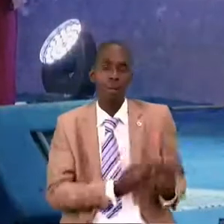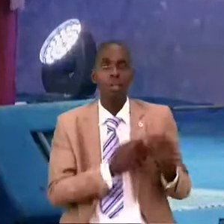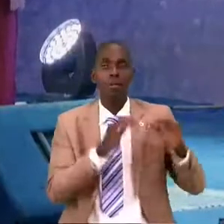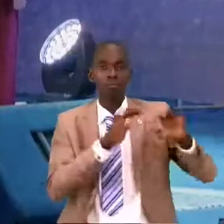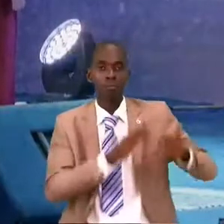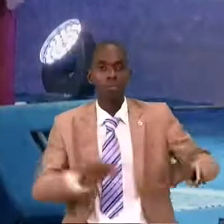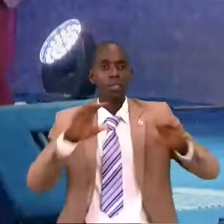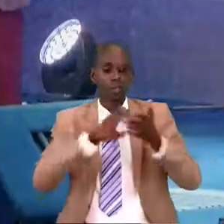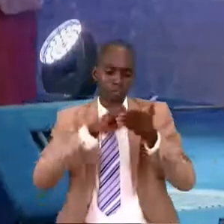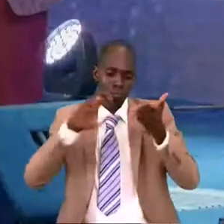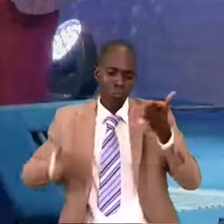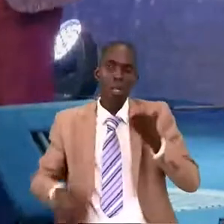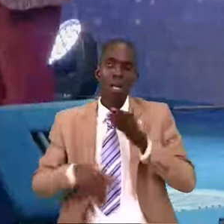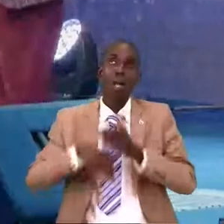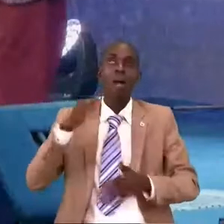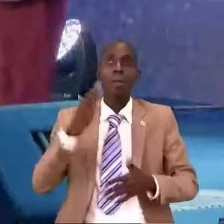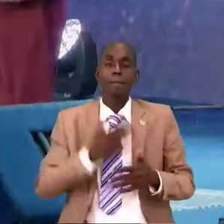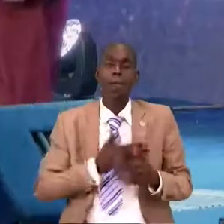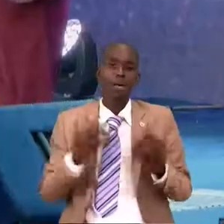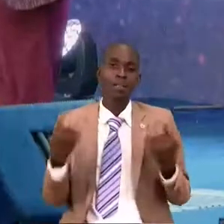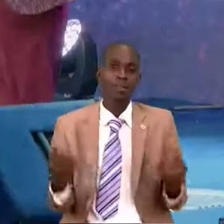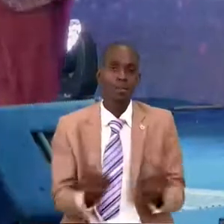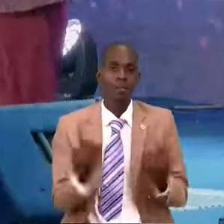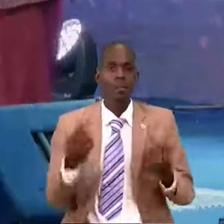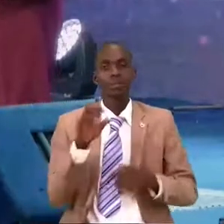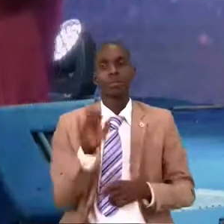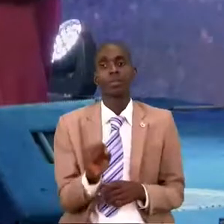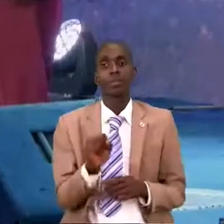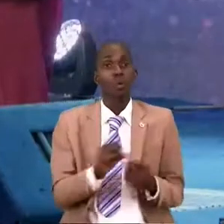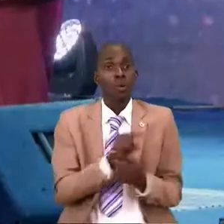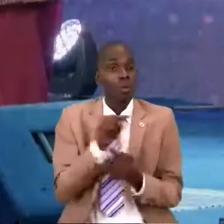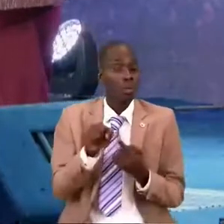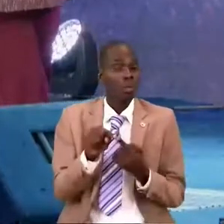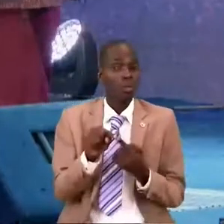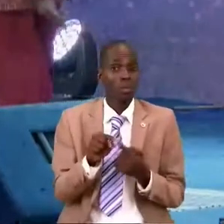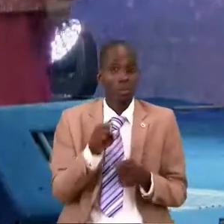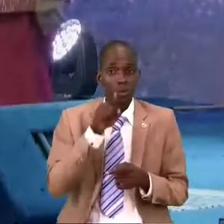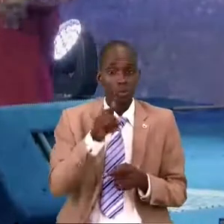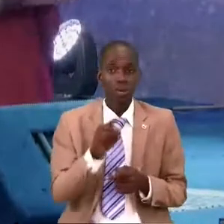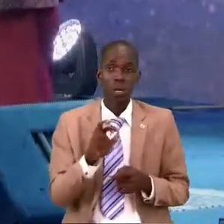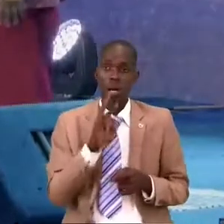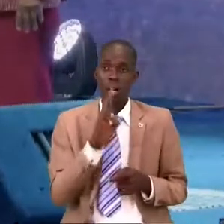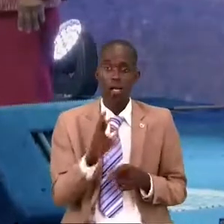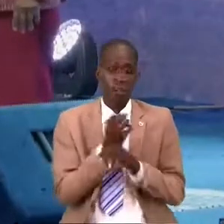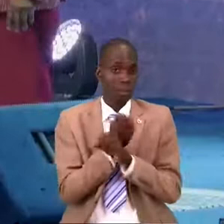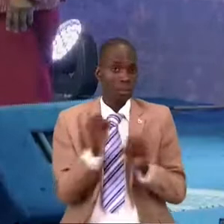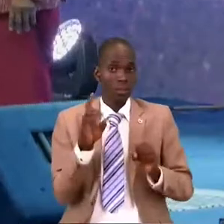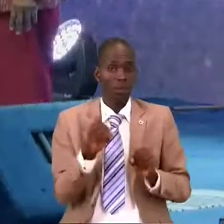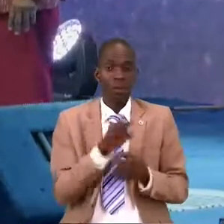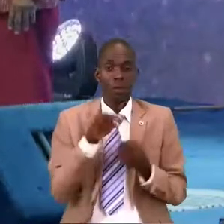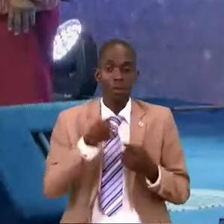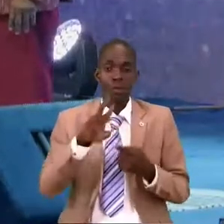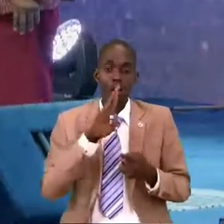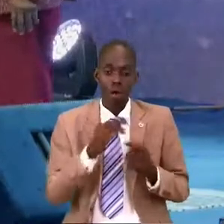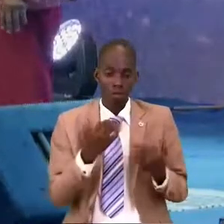Lorsque tu es sauvé, lorsque tu es pardonné, toutes tes transgressions, tout est